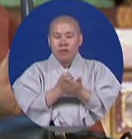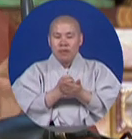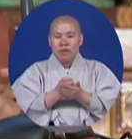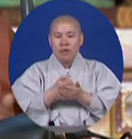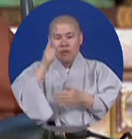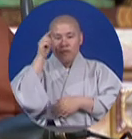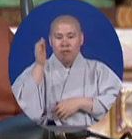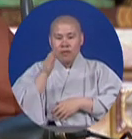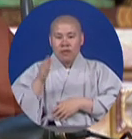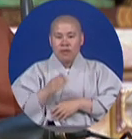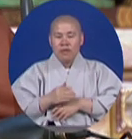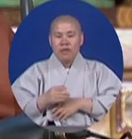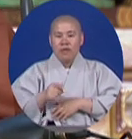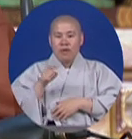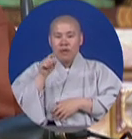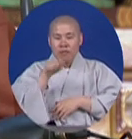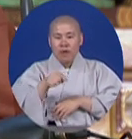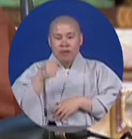깨달음이 있으면